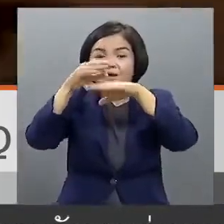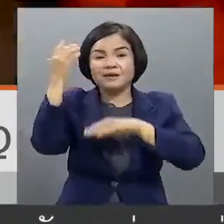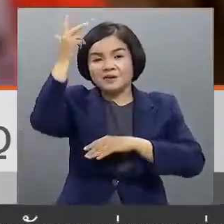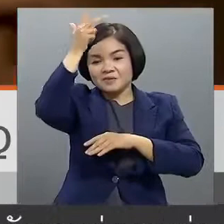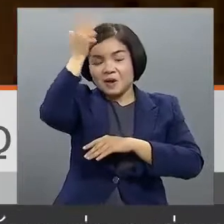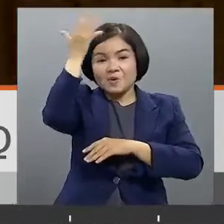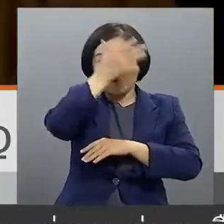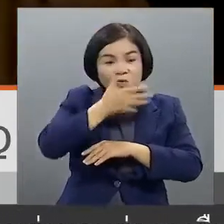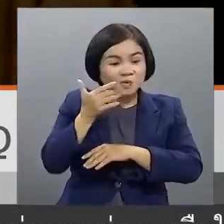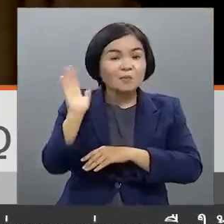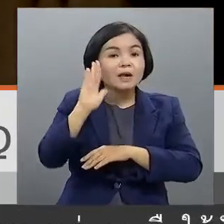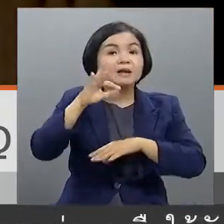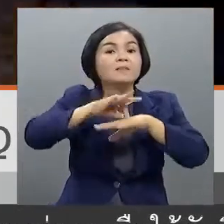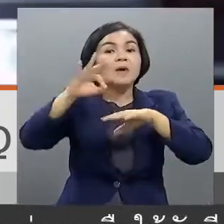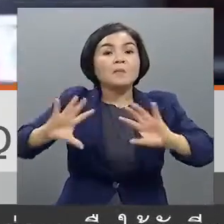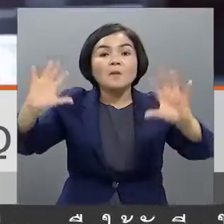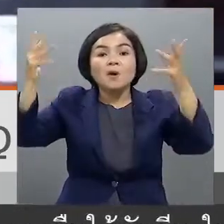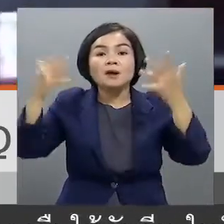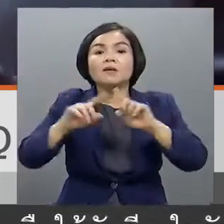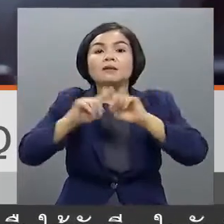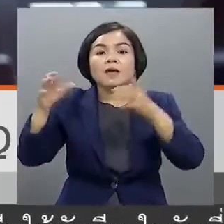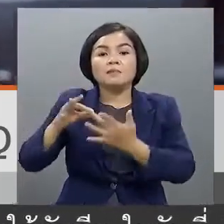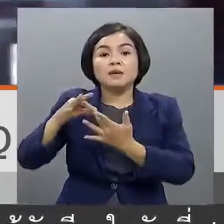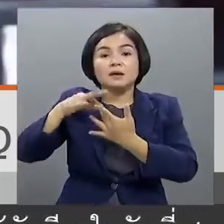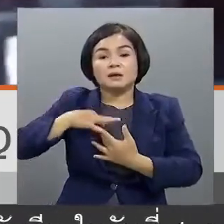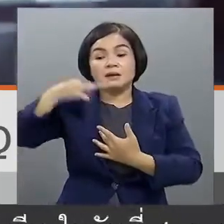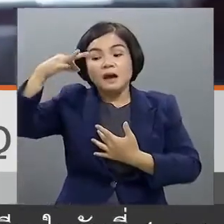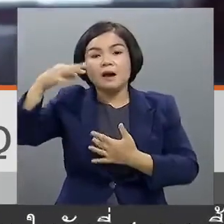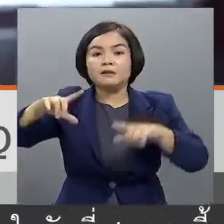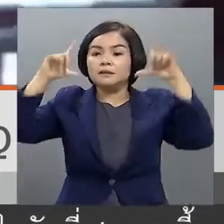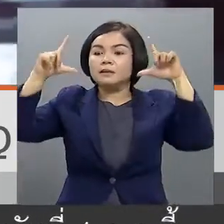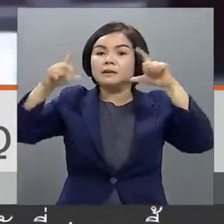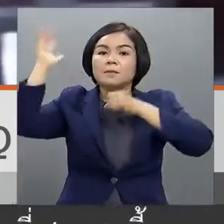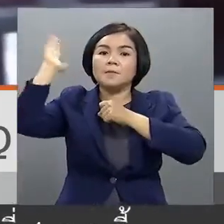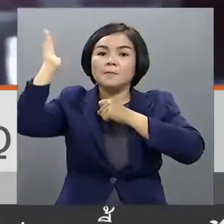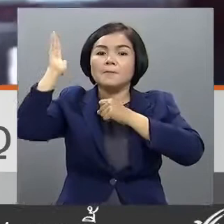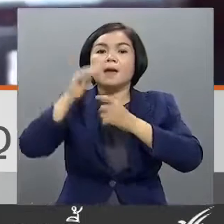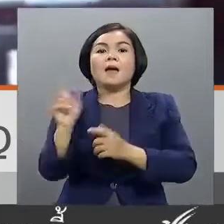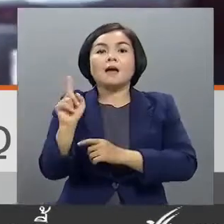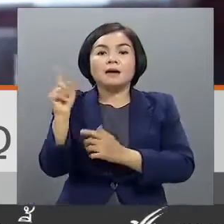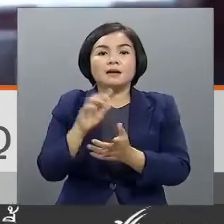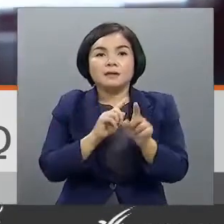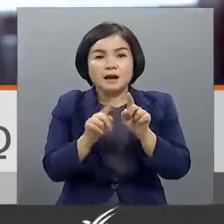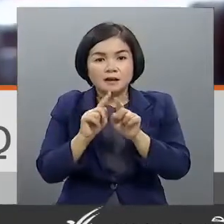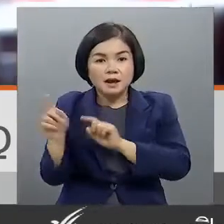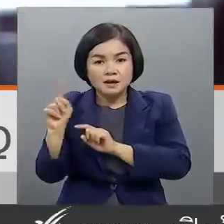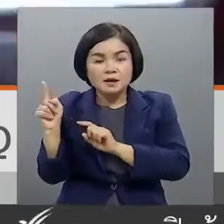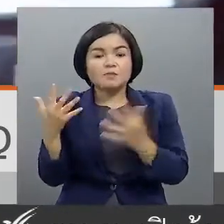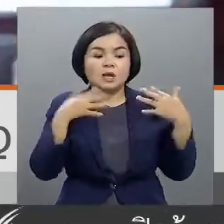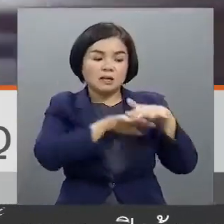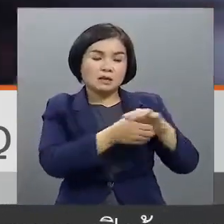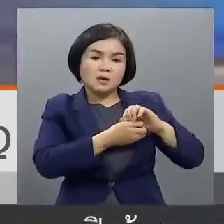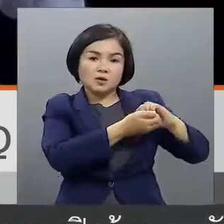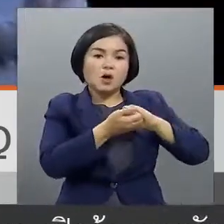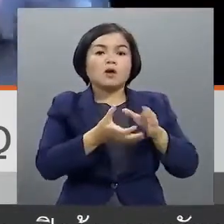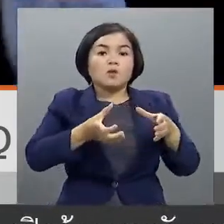ตำแหน่งไปแล้วจึงได้รับเลือกเป็นตัวแทนคนดังถ่ายทอดบทบาทการเป็นแอลไลน์หรือแนวร่วมกลุ่ม LGBTQ ผ่